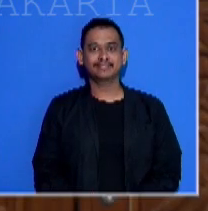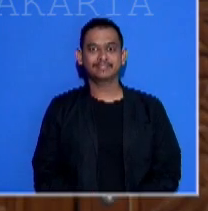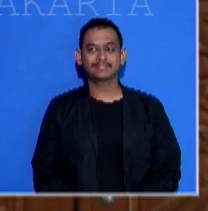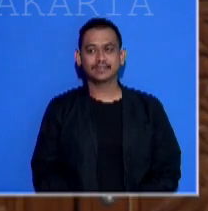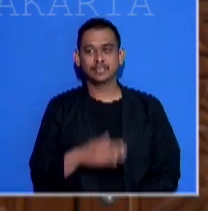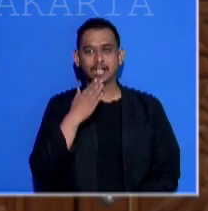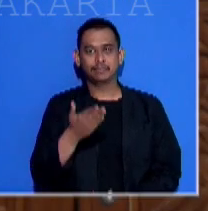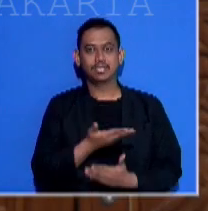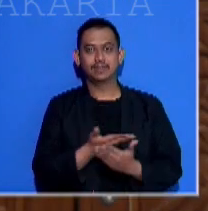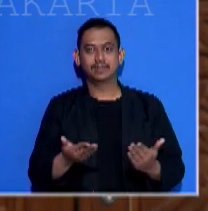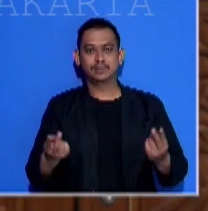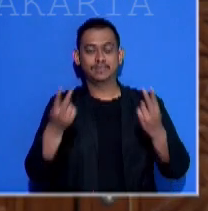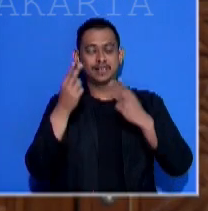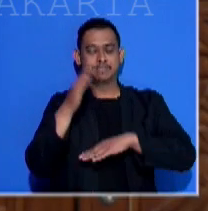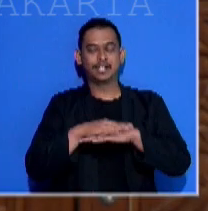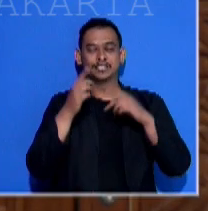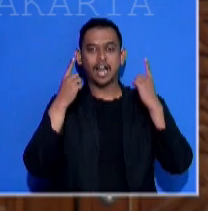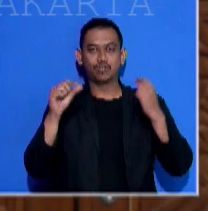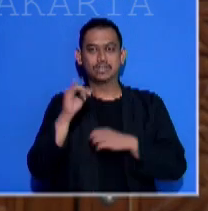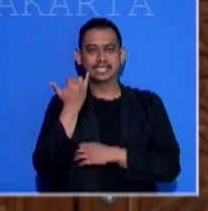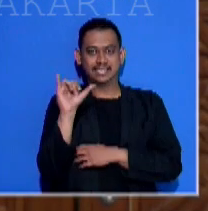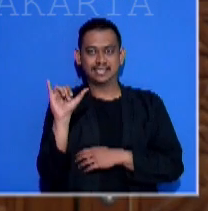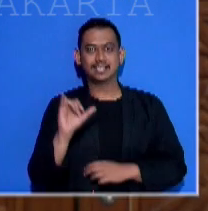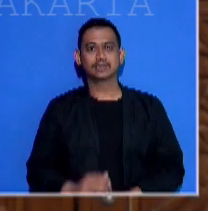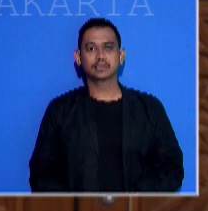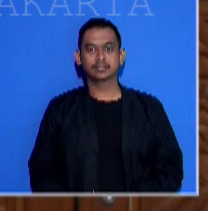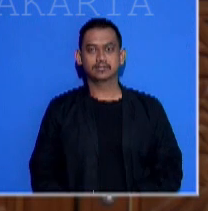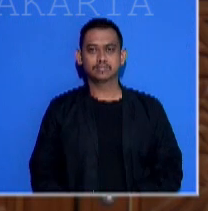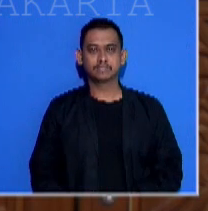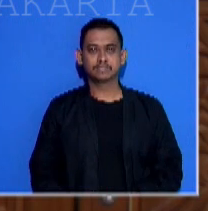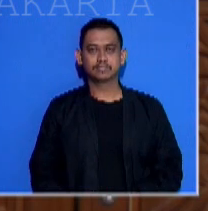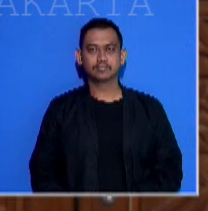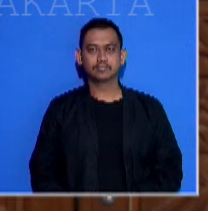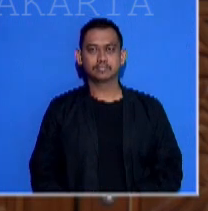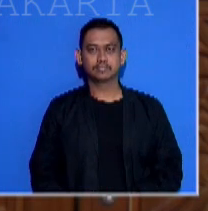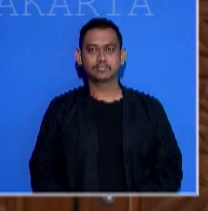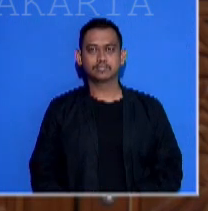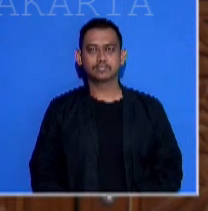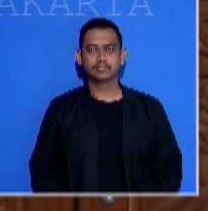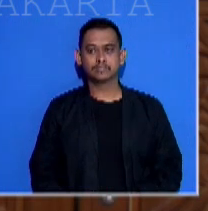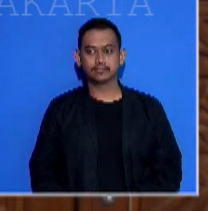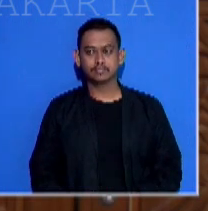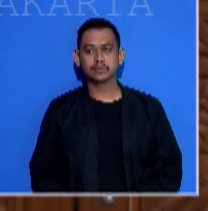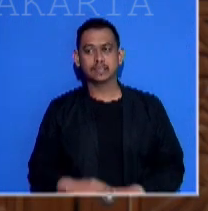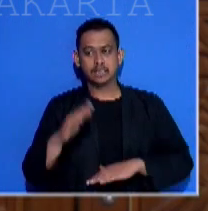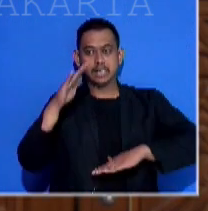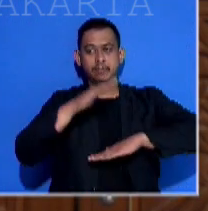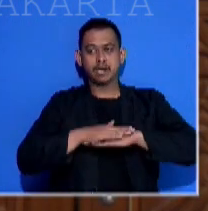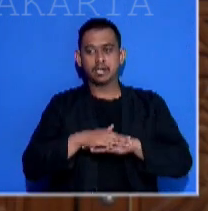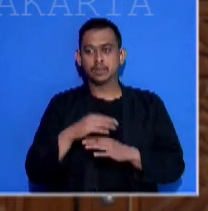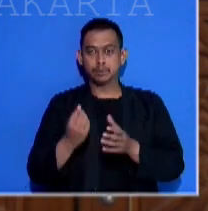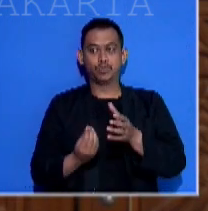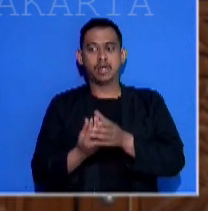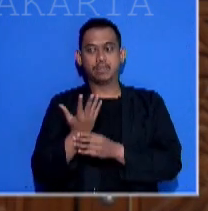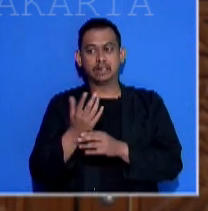Matur nuwun panjenengan tasih nyawijikan kula wonten ing pawartos basa Jawi Yogyakarta. Para pamirsa pawartos salajengipun inggih menika taneman